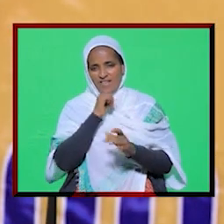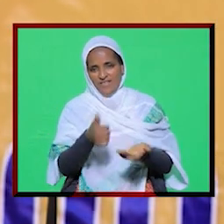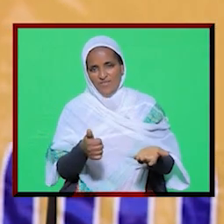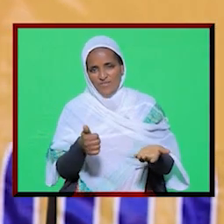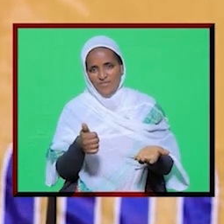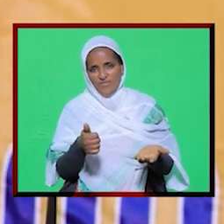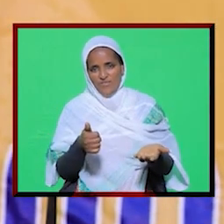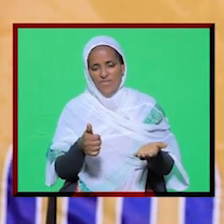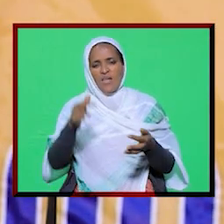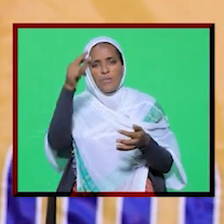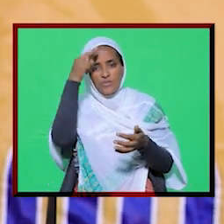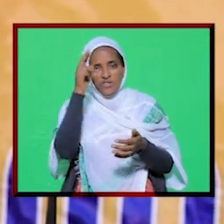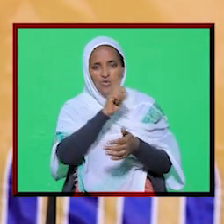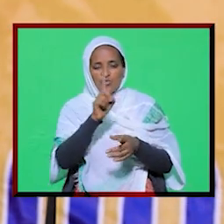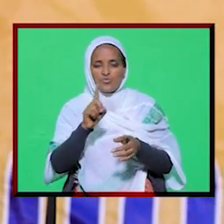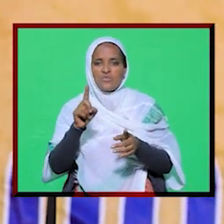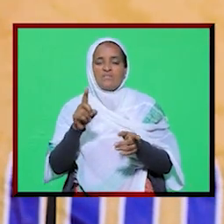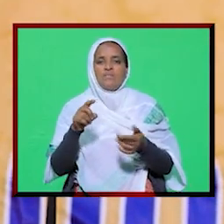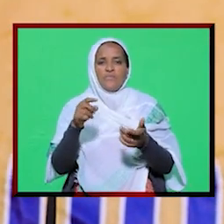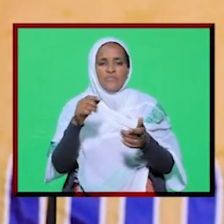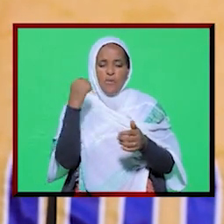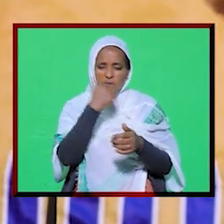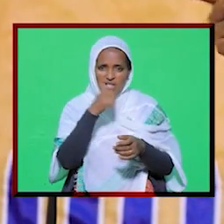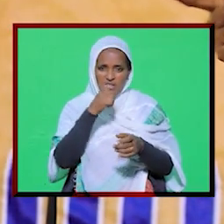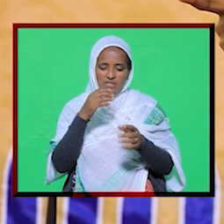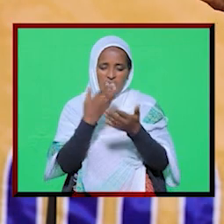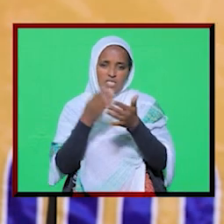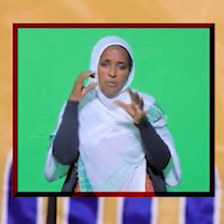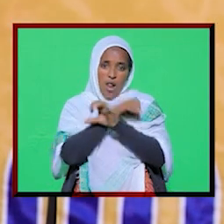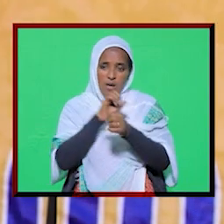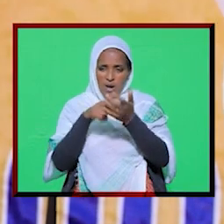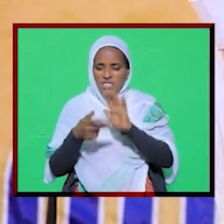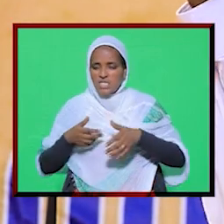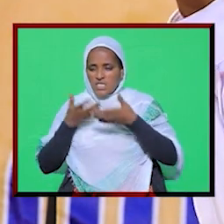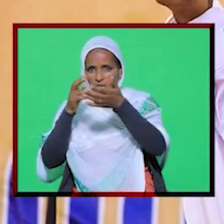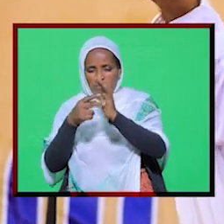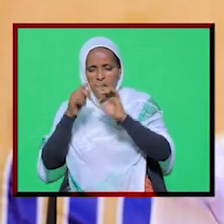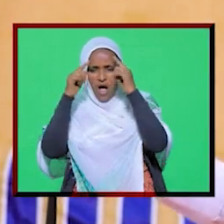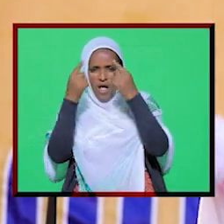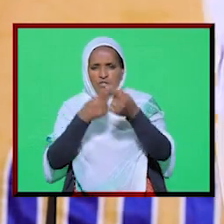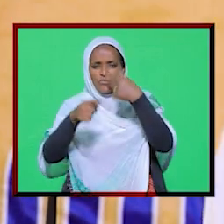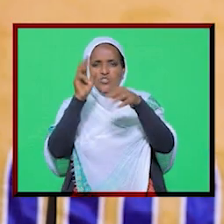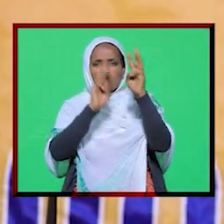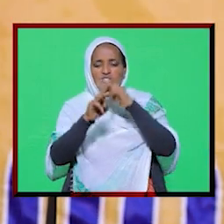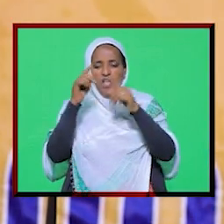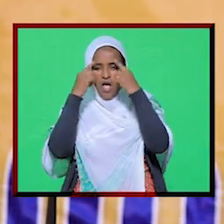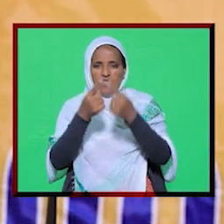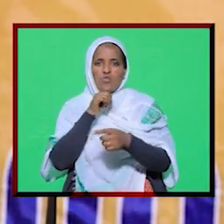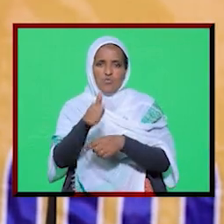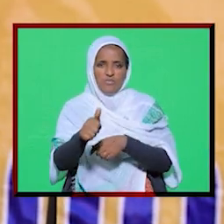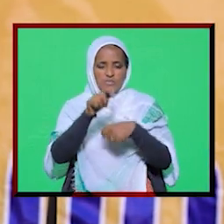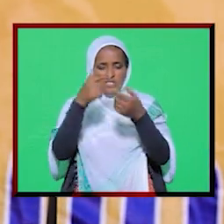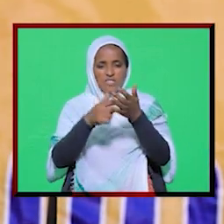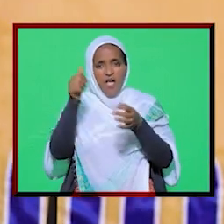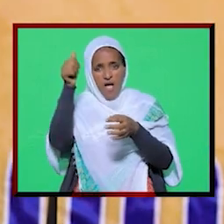አይደለም። ምክንያቱም መጠጥ ገንዘቤን አስጨረሰኝ ይሄ ንስሐ አይደለም፣ ኃጢአቱ ያመጣበት ችግር ነው እንጂ ኃጢአቱ አይደለም።